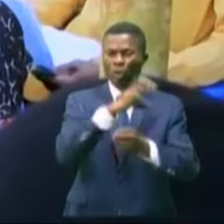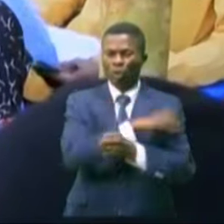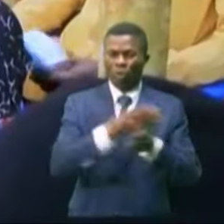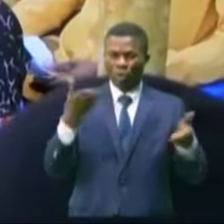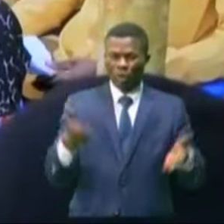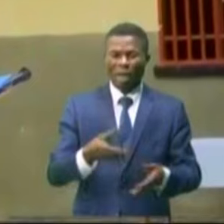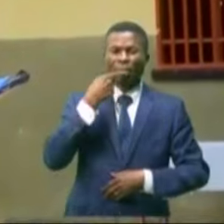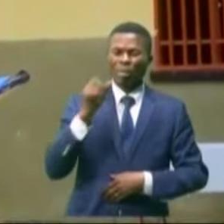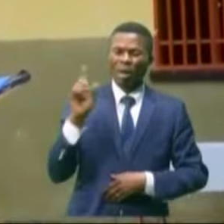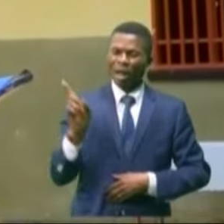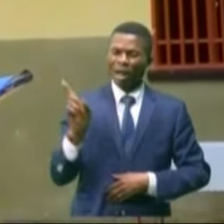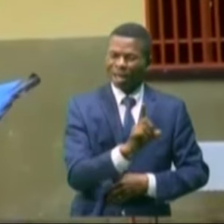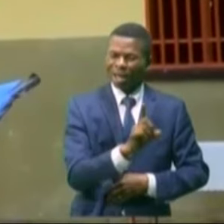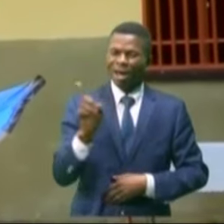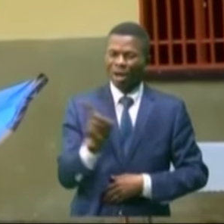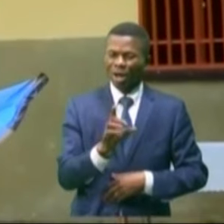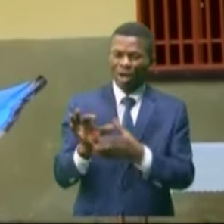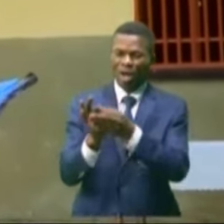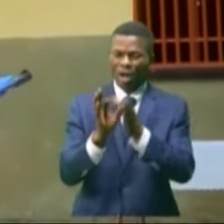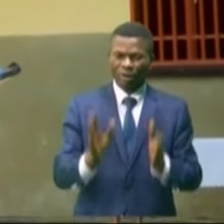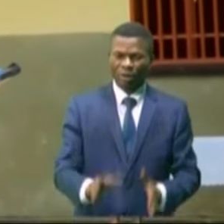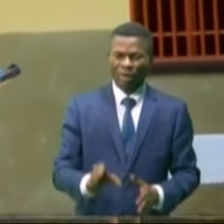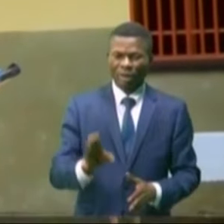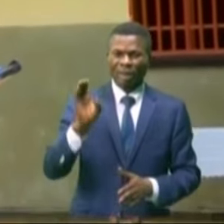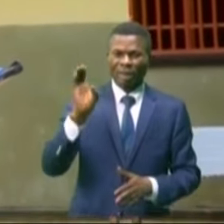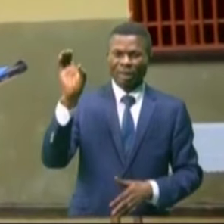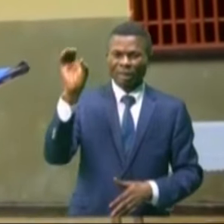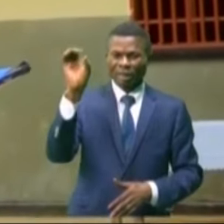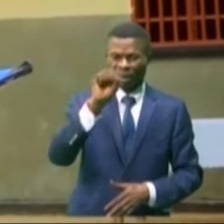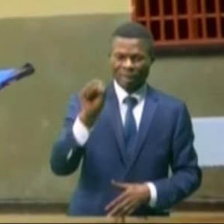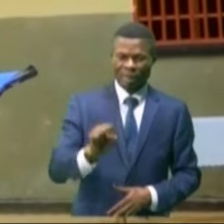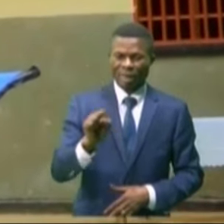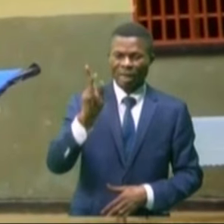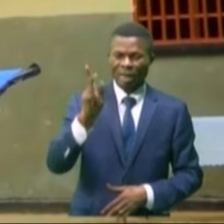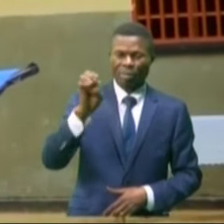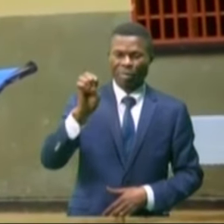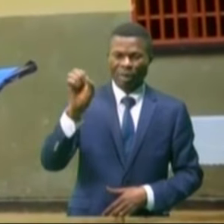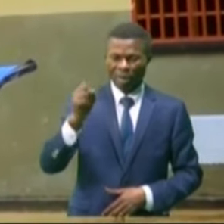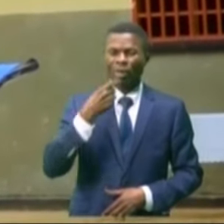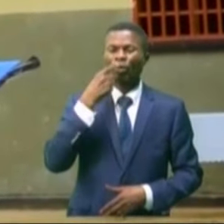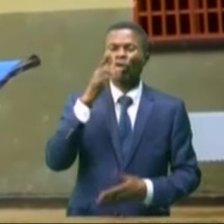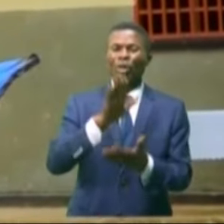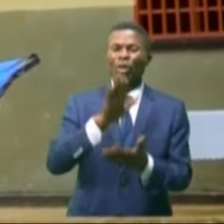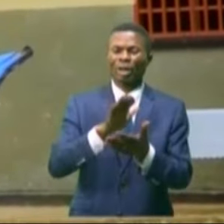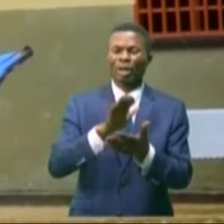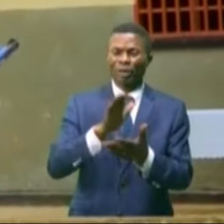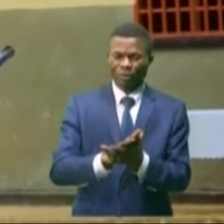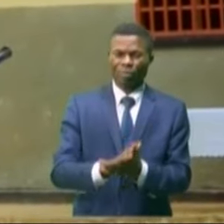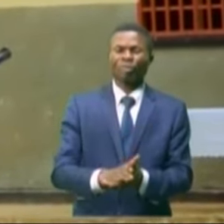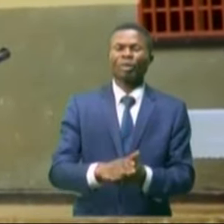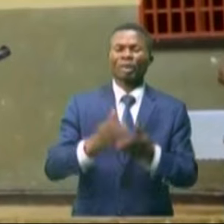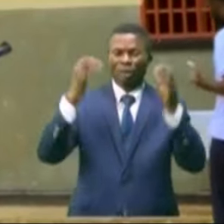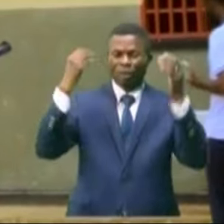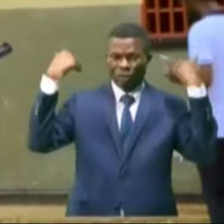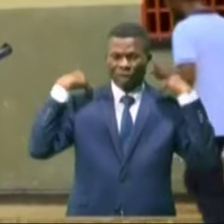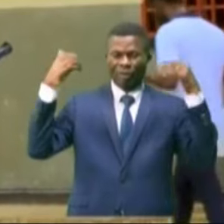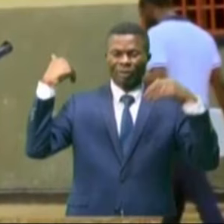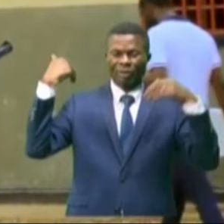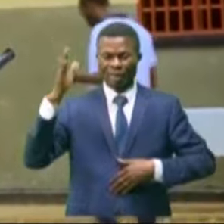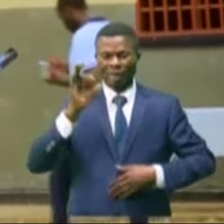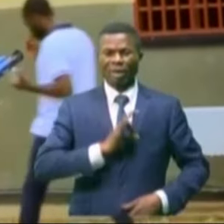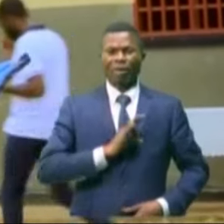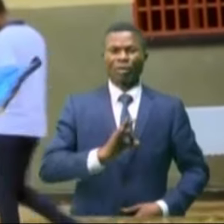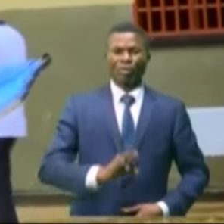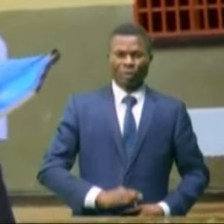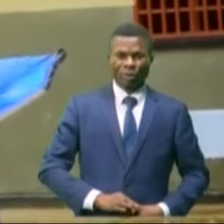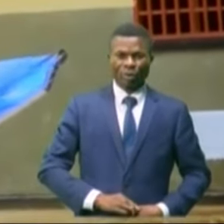parole, le coordonnateur de la CSPP avait des mots justes pour rendre ses hommages au chef de l'État, Félix-Antoine Tshisekedi de Tshilombo,